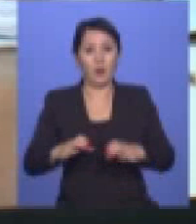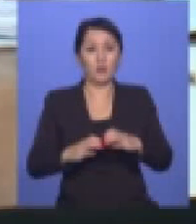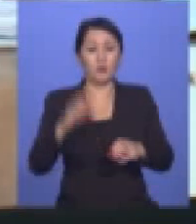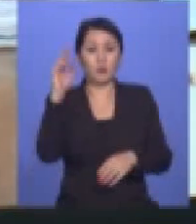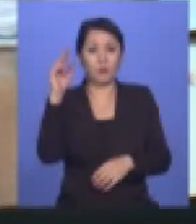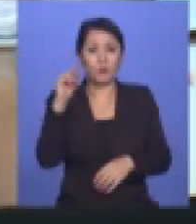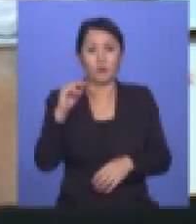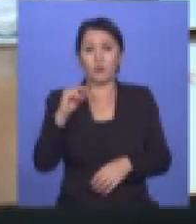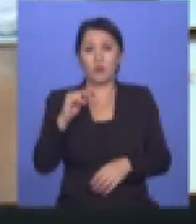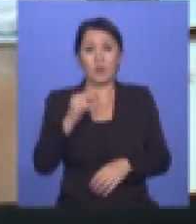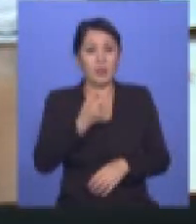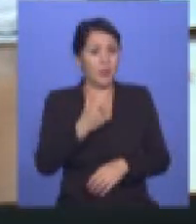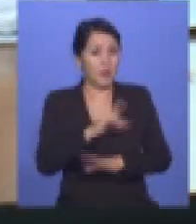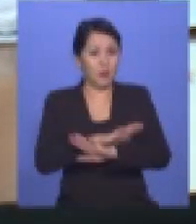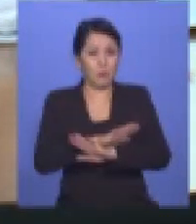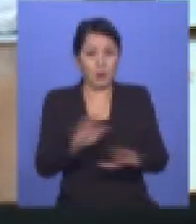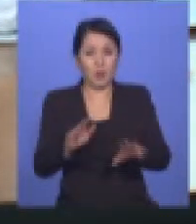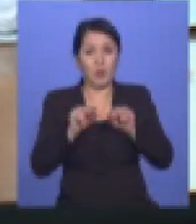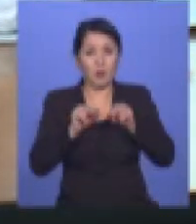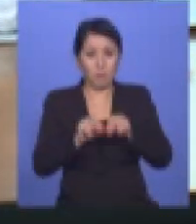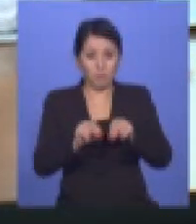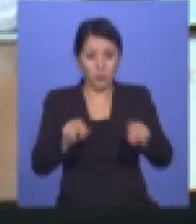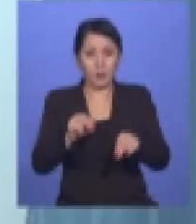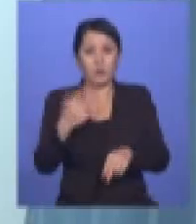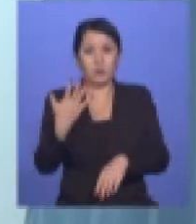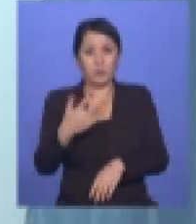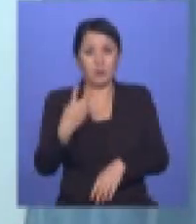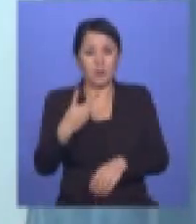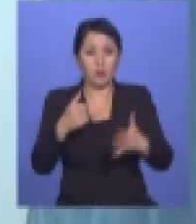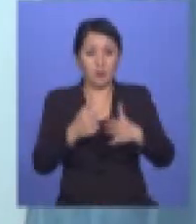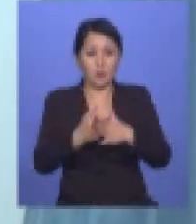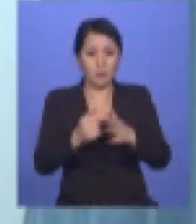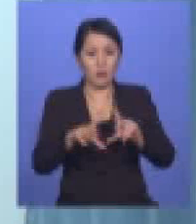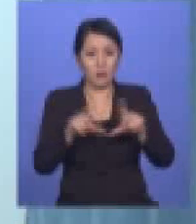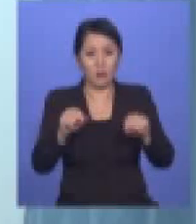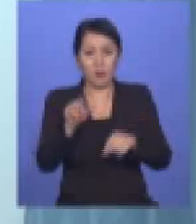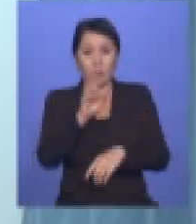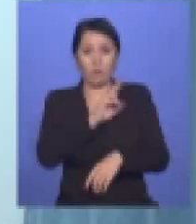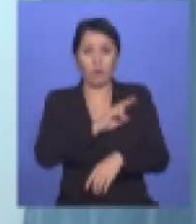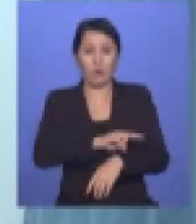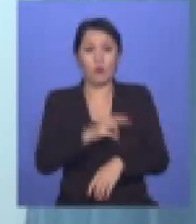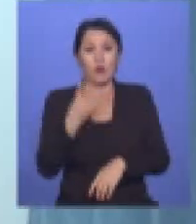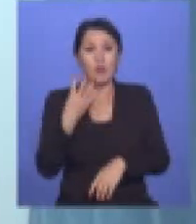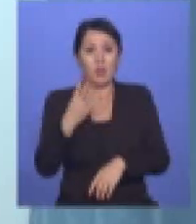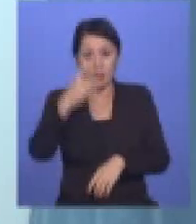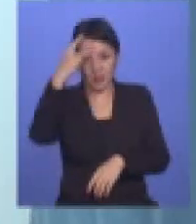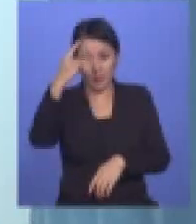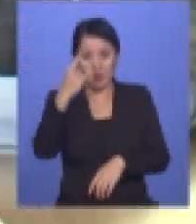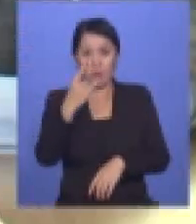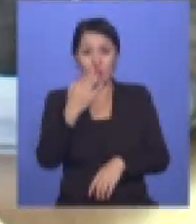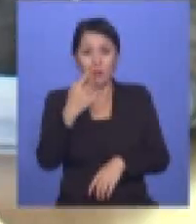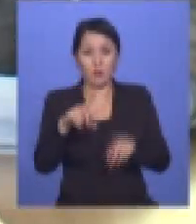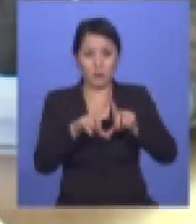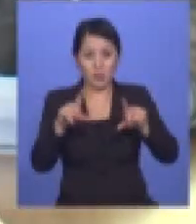да көңіл көншітпейді. Петропавл қаласында 52 мектепке дейінгі білім беру ұйымы жұмыс істейді. Оның тек 4-ті ғана қазақ